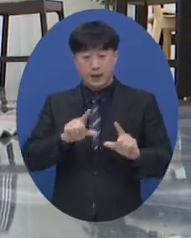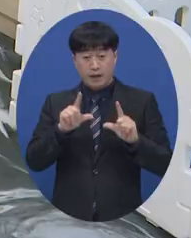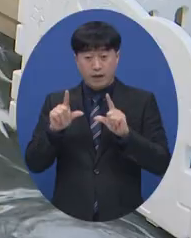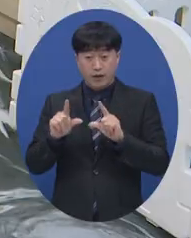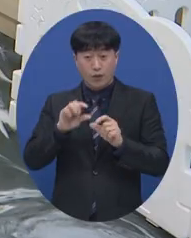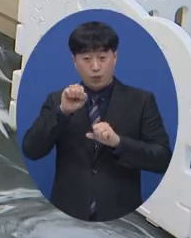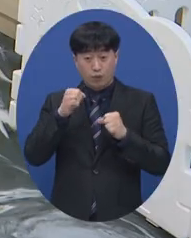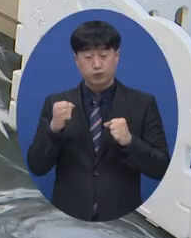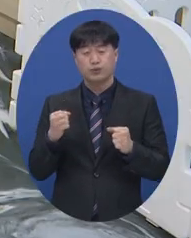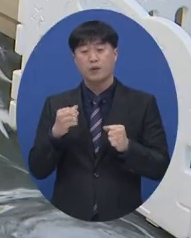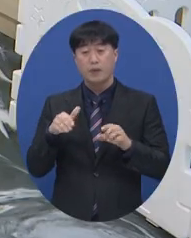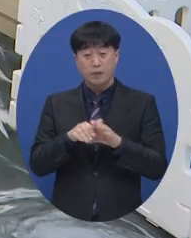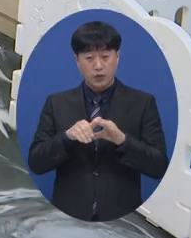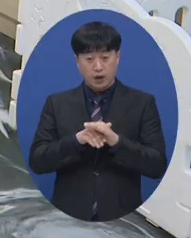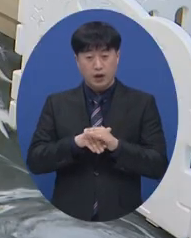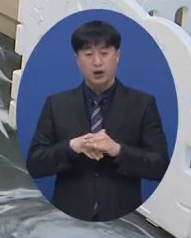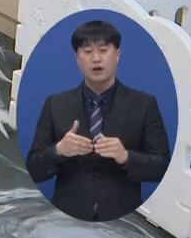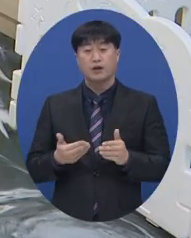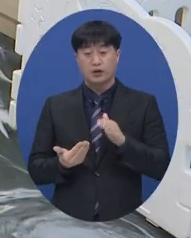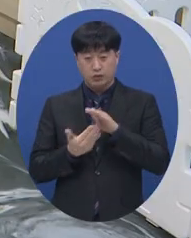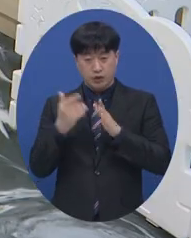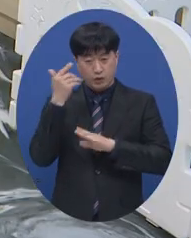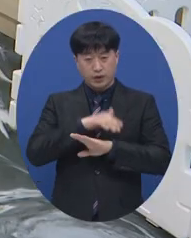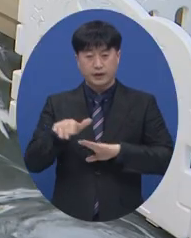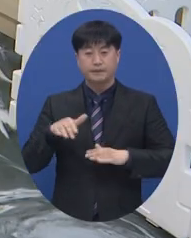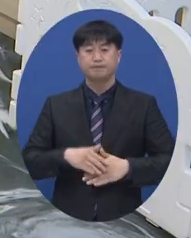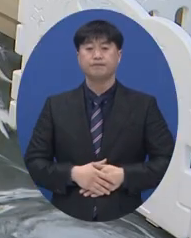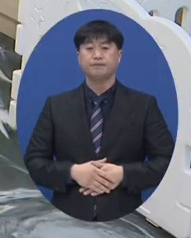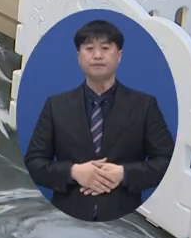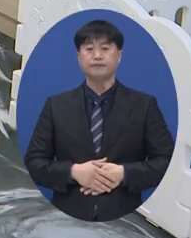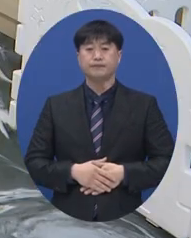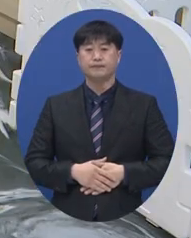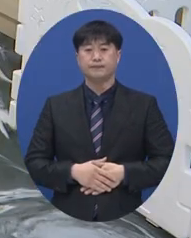없다 형지 슈 tv 조차 순입니다